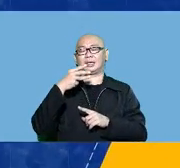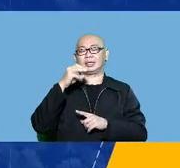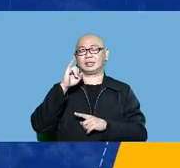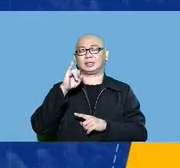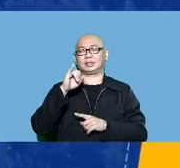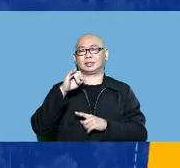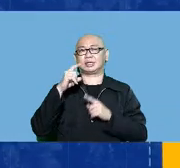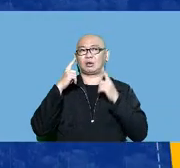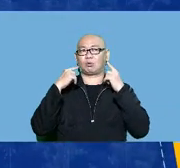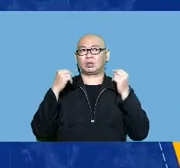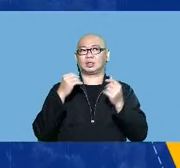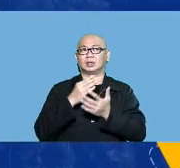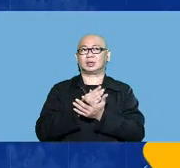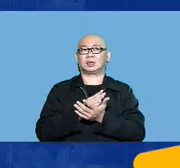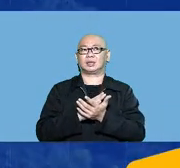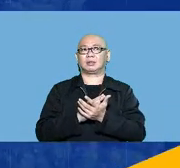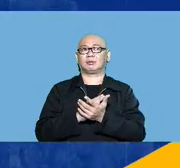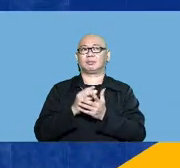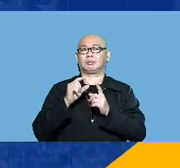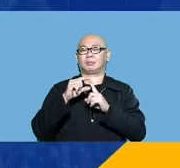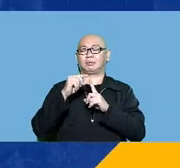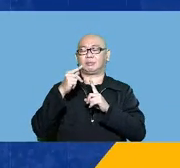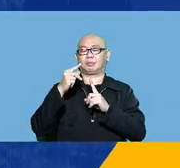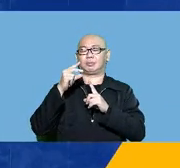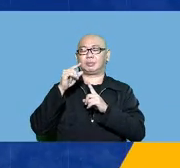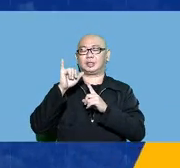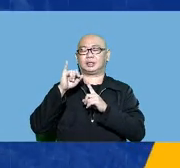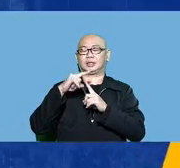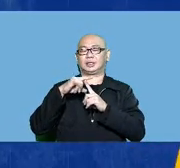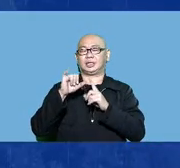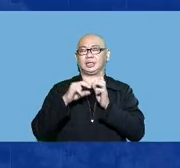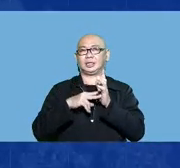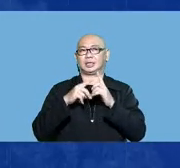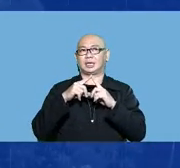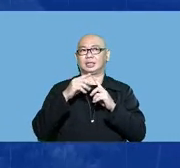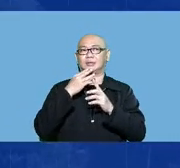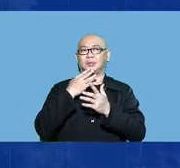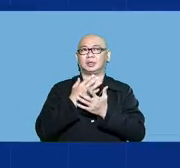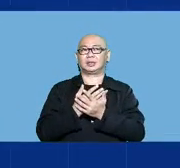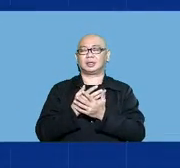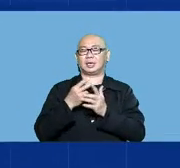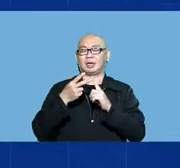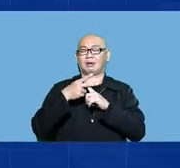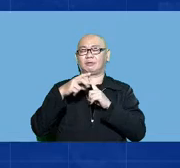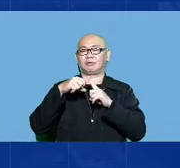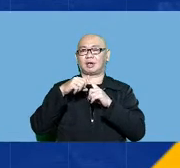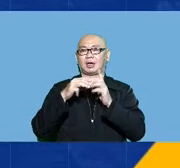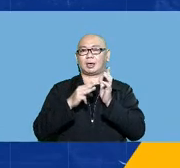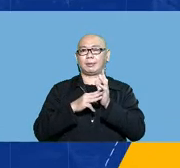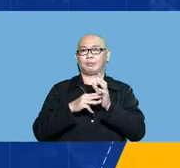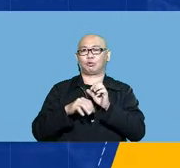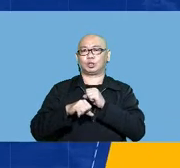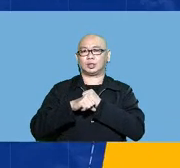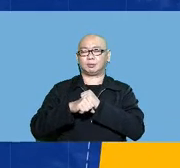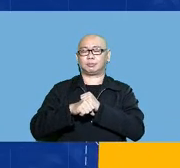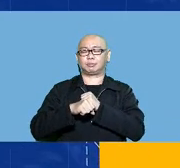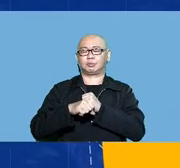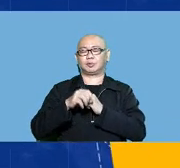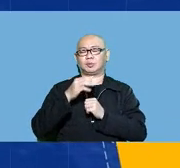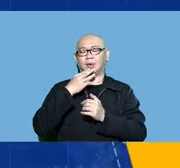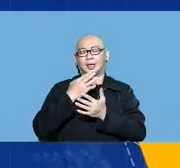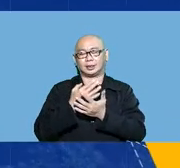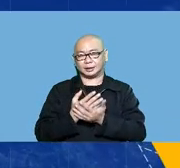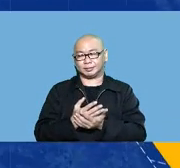Pertina, matur nuwun. FKM Undip, matur nuwun Pak WD 1 tadi,